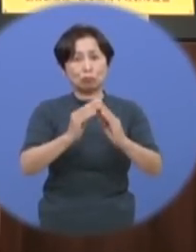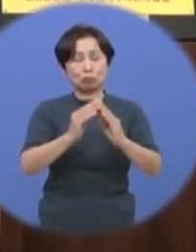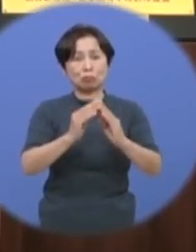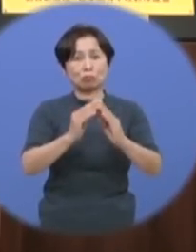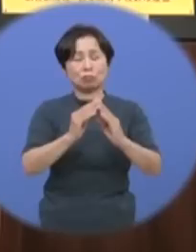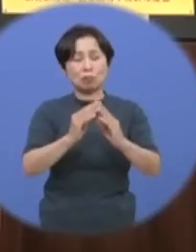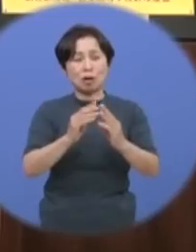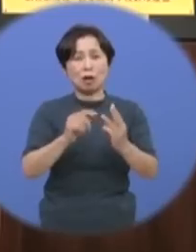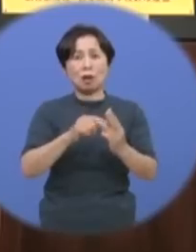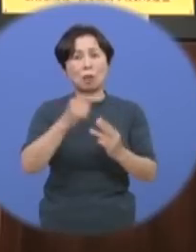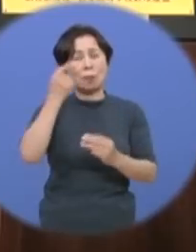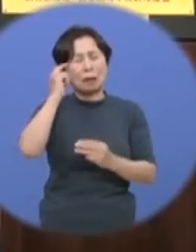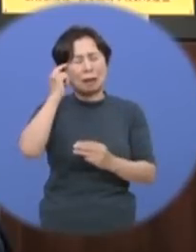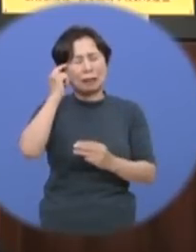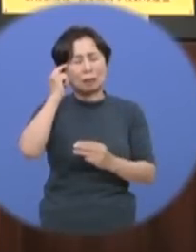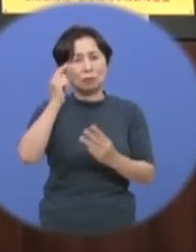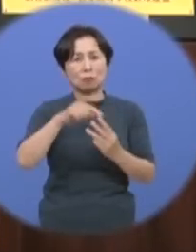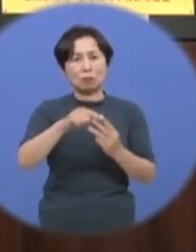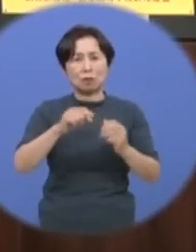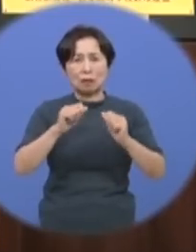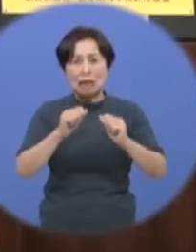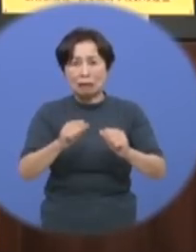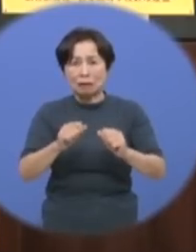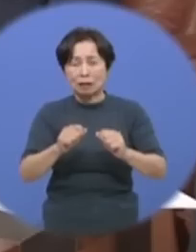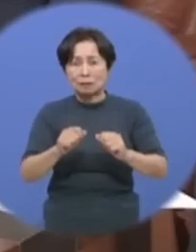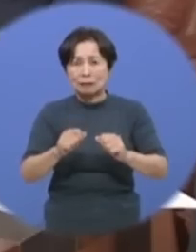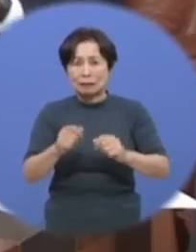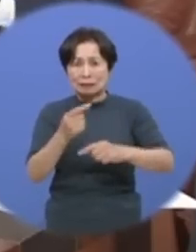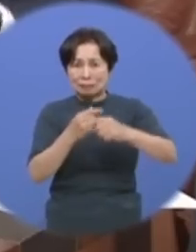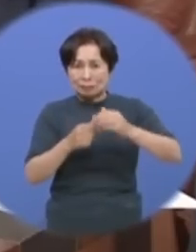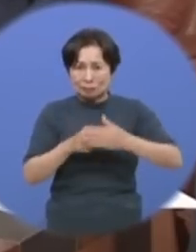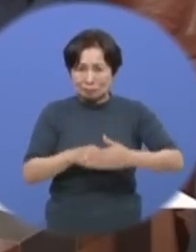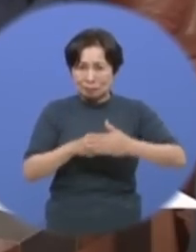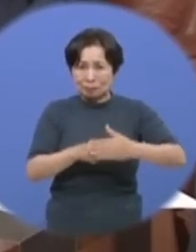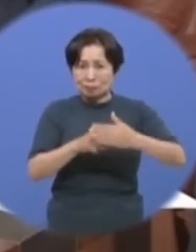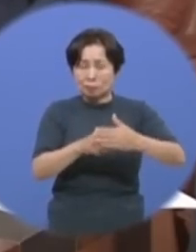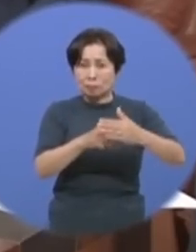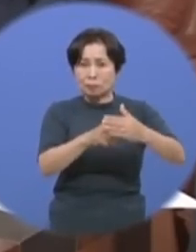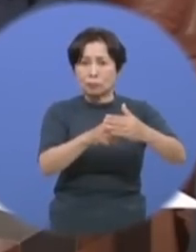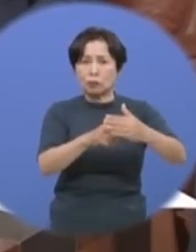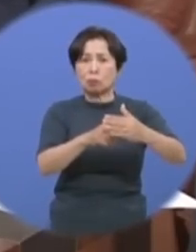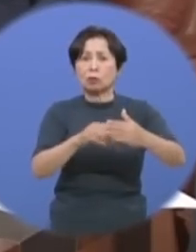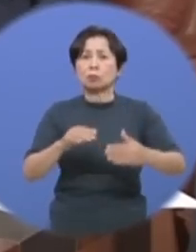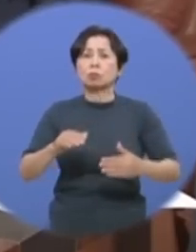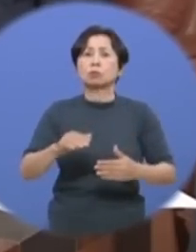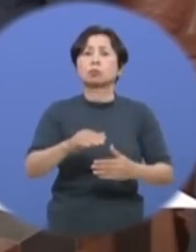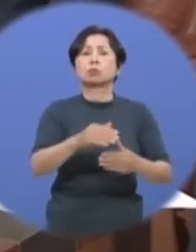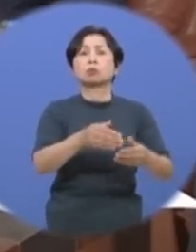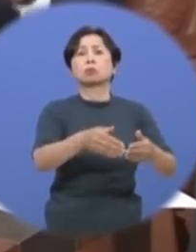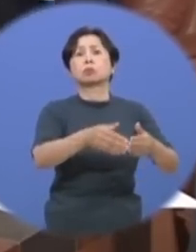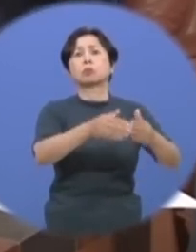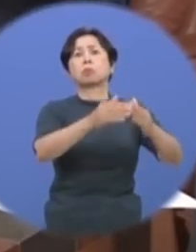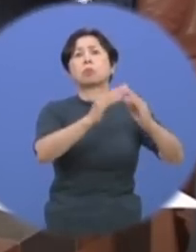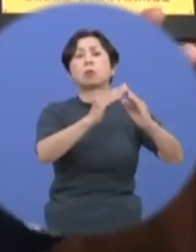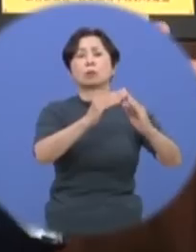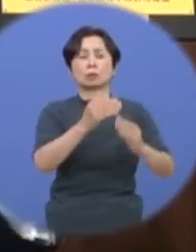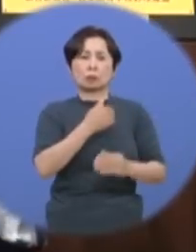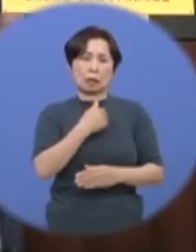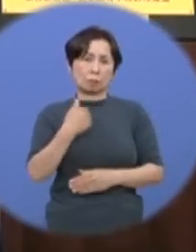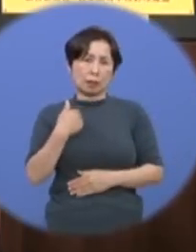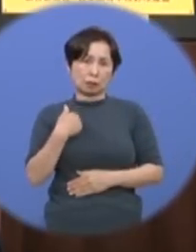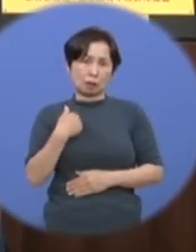やっていくと上がってきたっていうことですよほんでチームはやっぱり出来上がっていったんですよね総合人の間にも